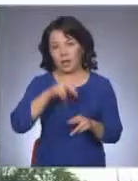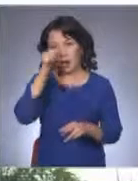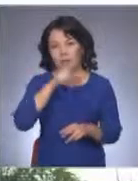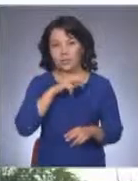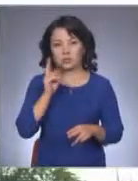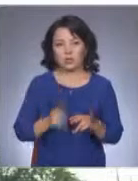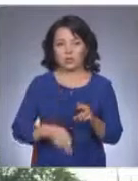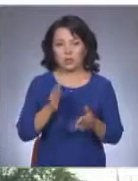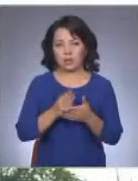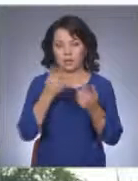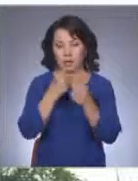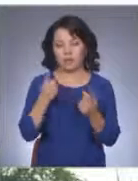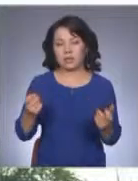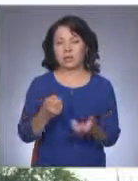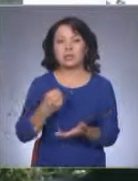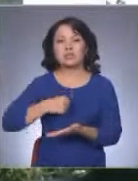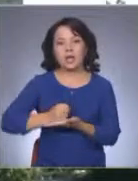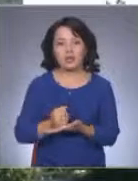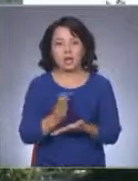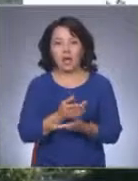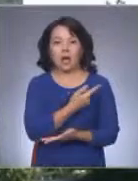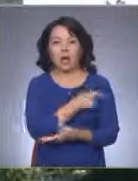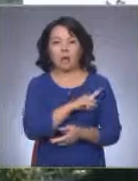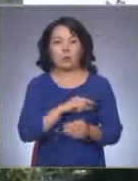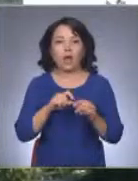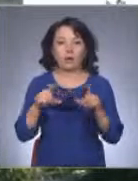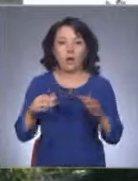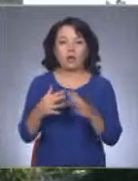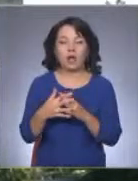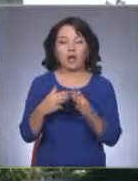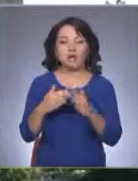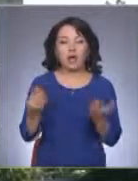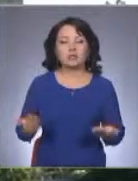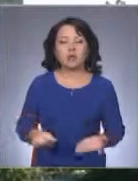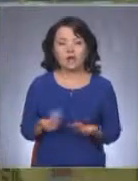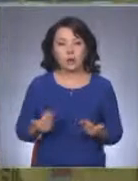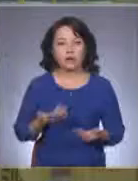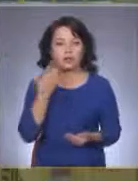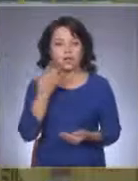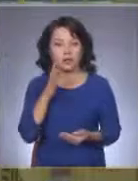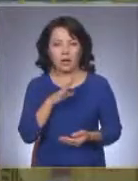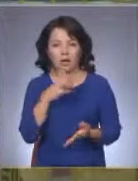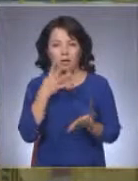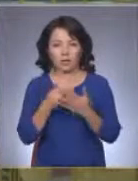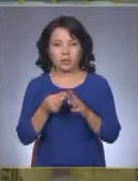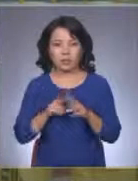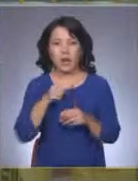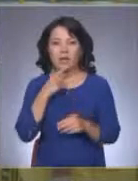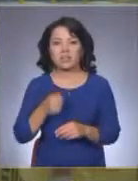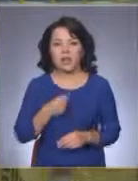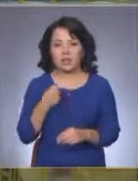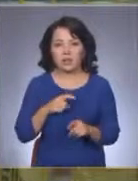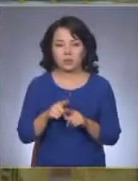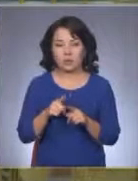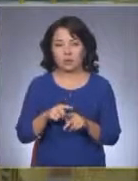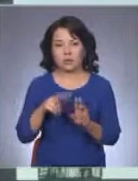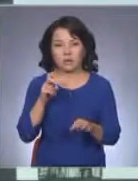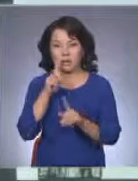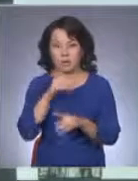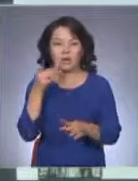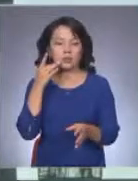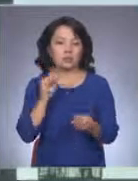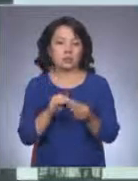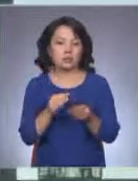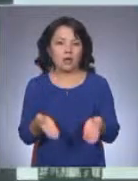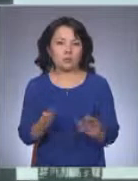дейін енгізілген. Дей тұрғанмен аурухана, үй шаруашылығы және әскери инфрақұрылымдарға оның қатысы жоқ. Айта кетейік, Польшада